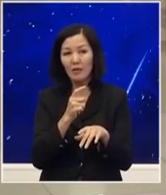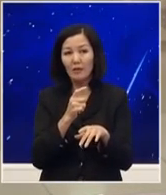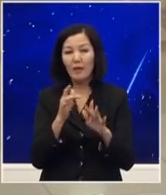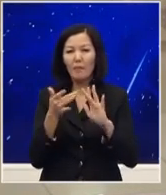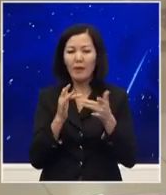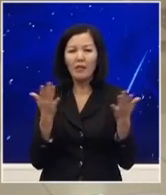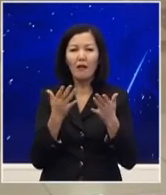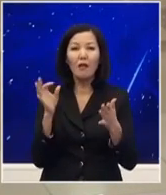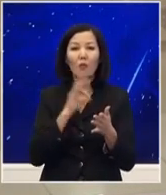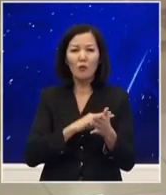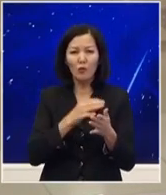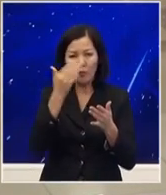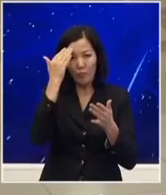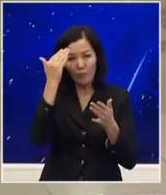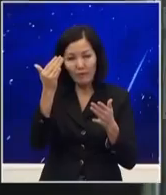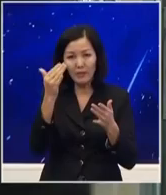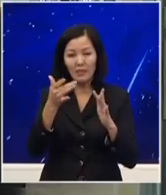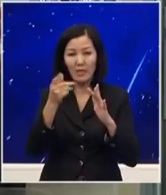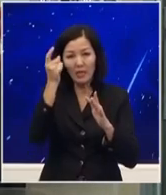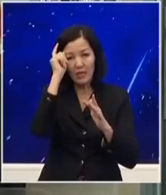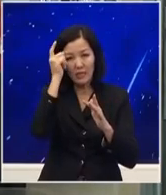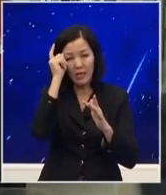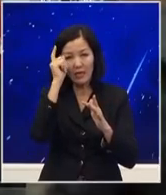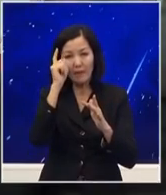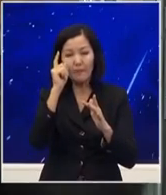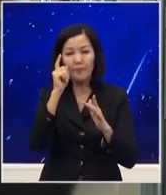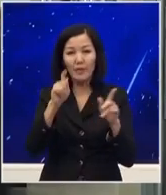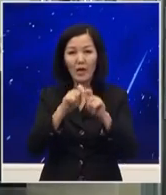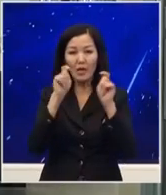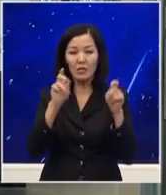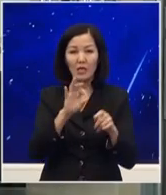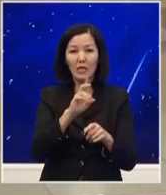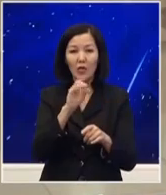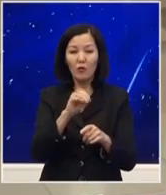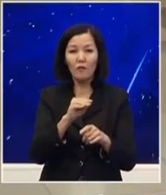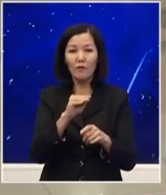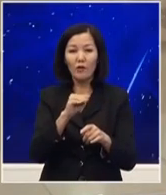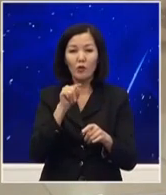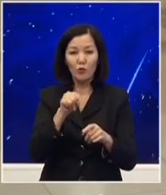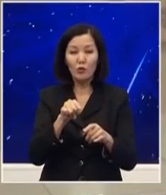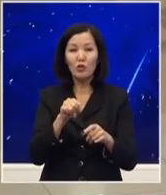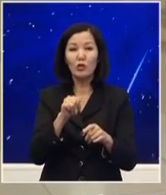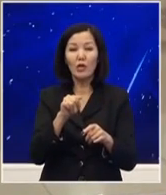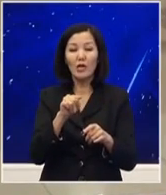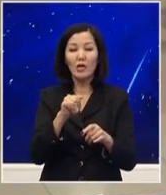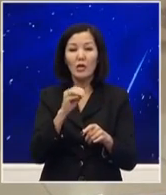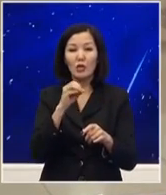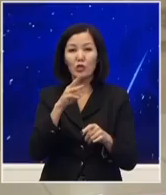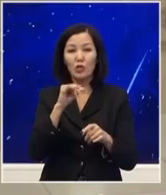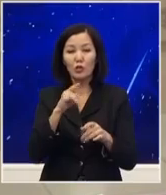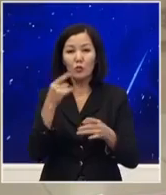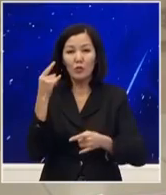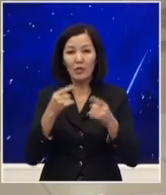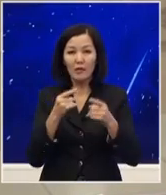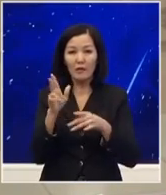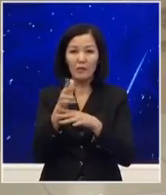қалай қолдану керек екен? Instagram парақшасы ашылған egov.jitsu. Сол парақшасына кіріп, тікелей эфир арқылы